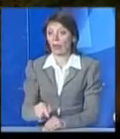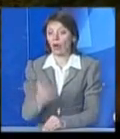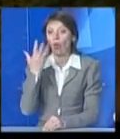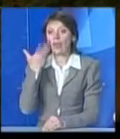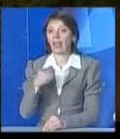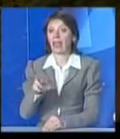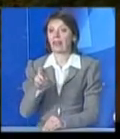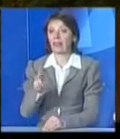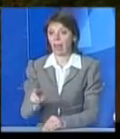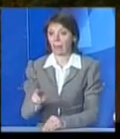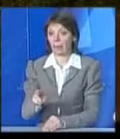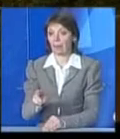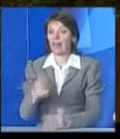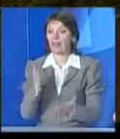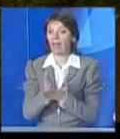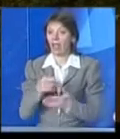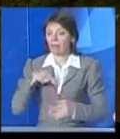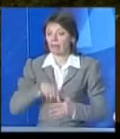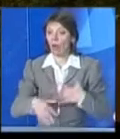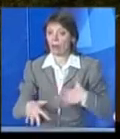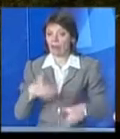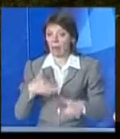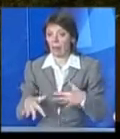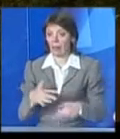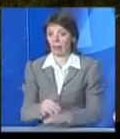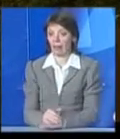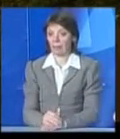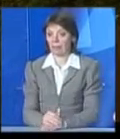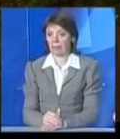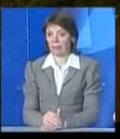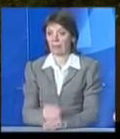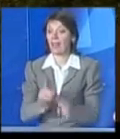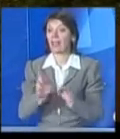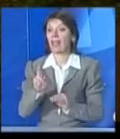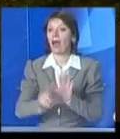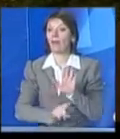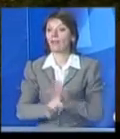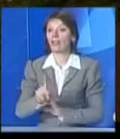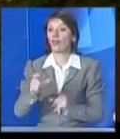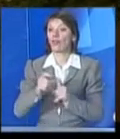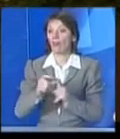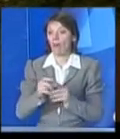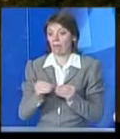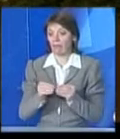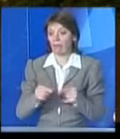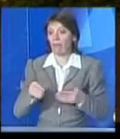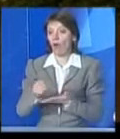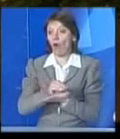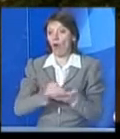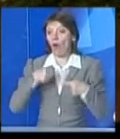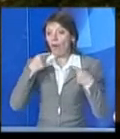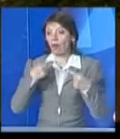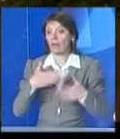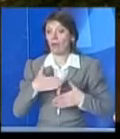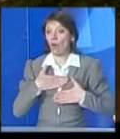коли я така сильно ослаблена, і на той момент я починаю ті слова говорити, і моє